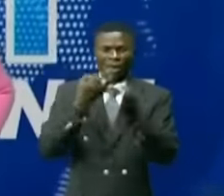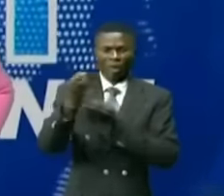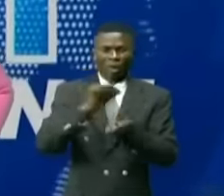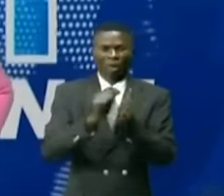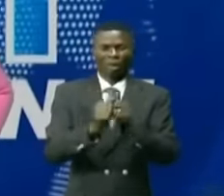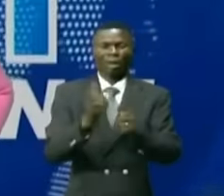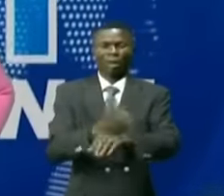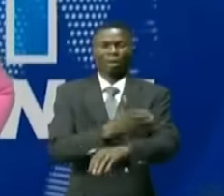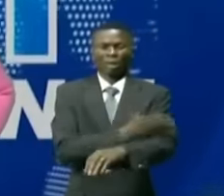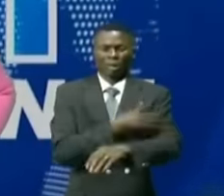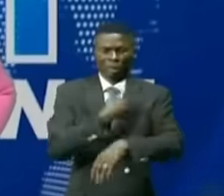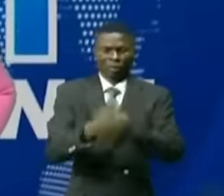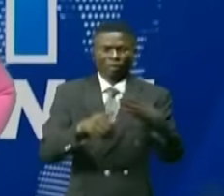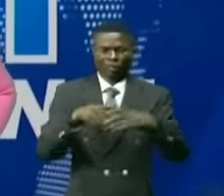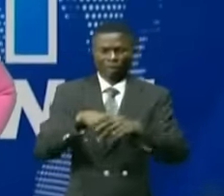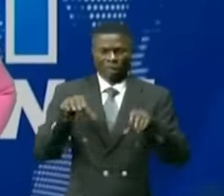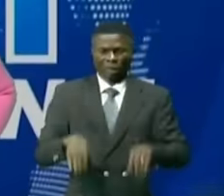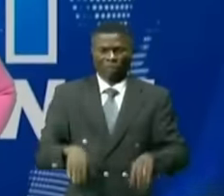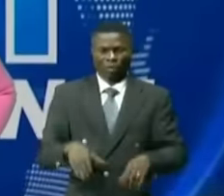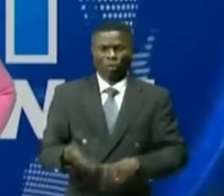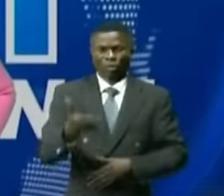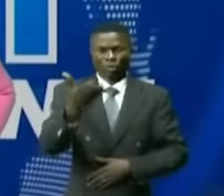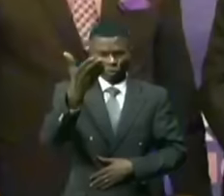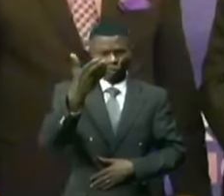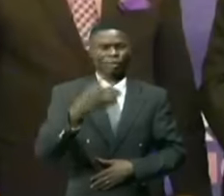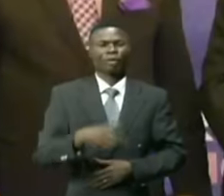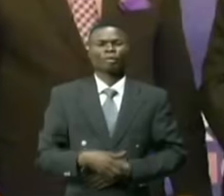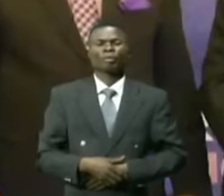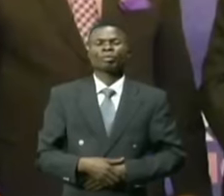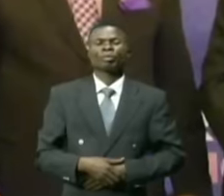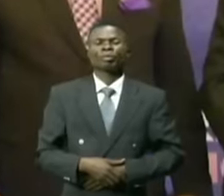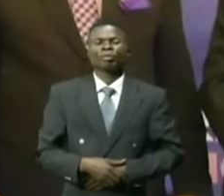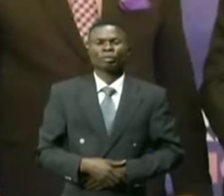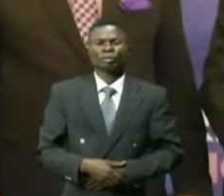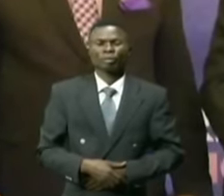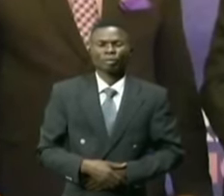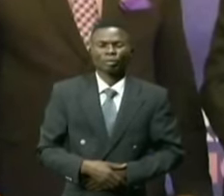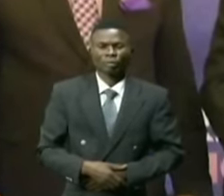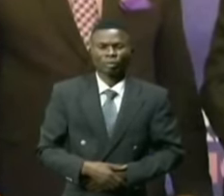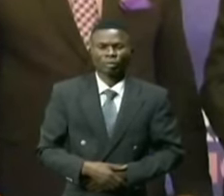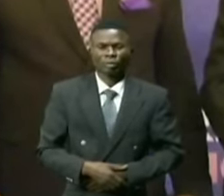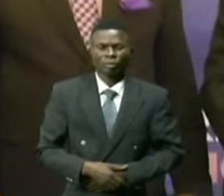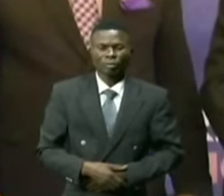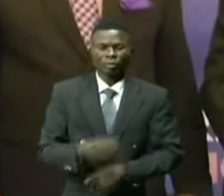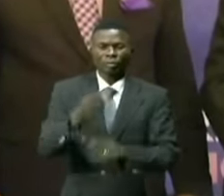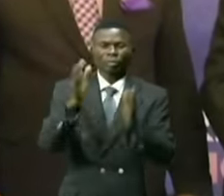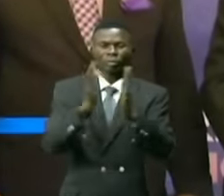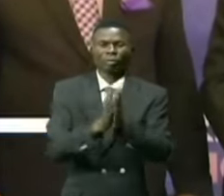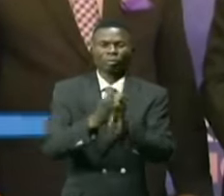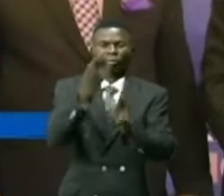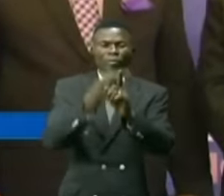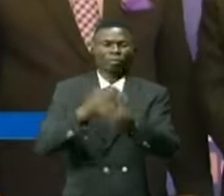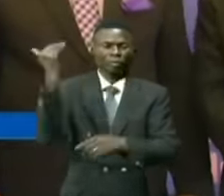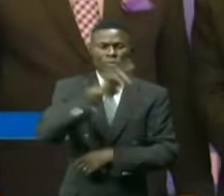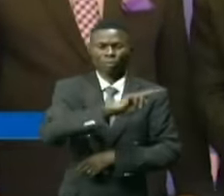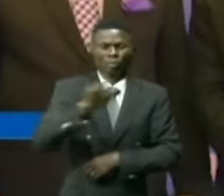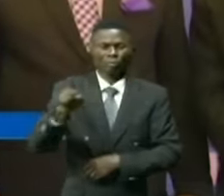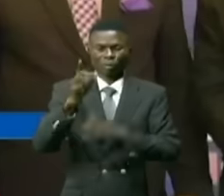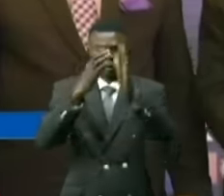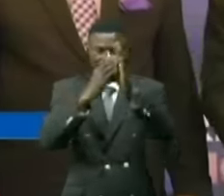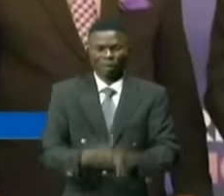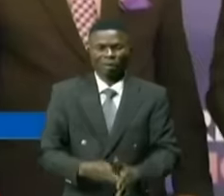les avancées réalisées par la RDC. On l'écoute. Le 10 décembre